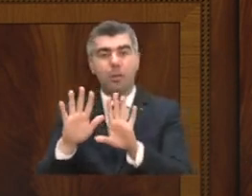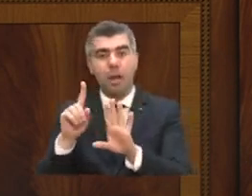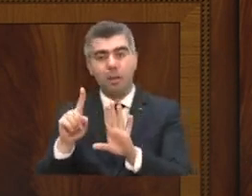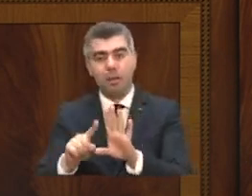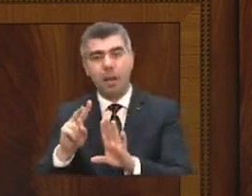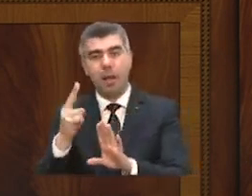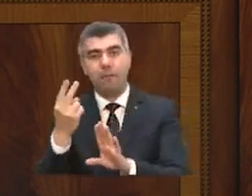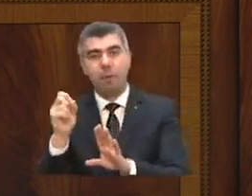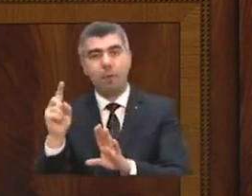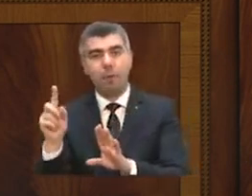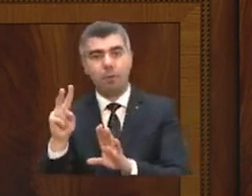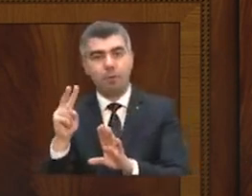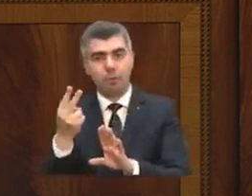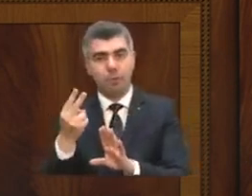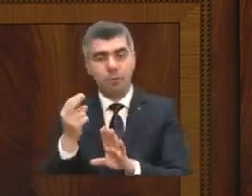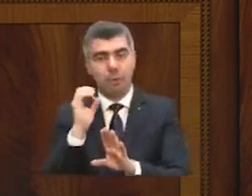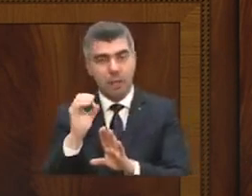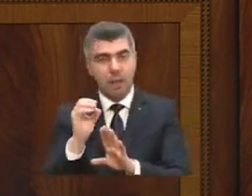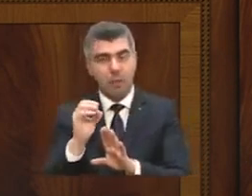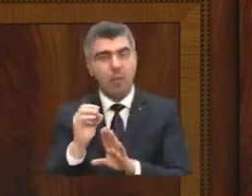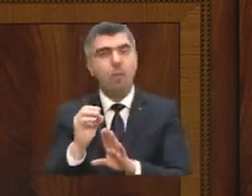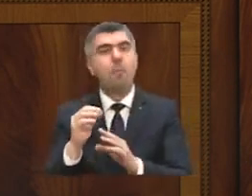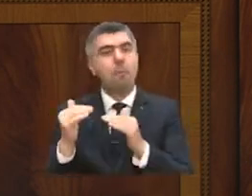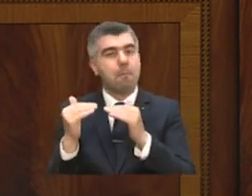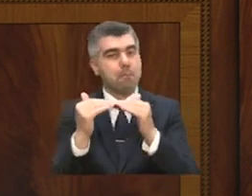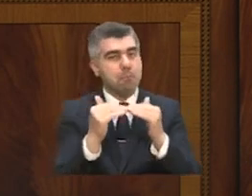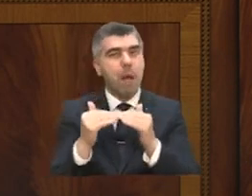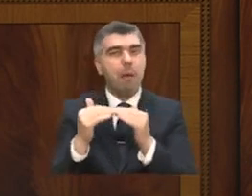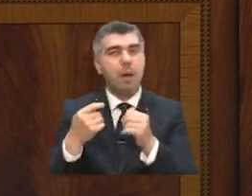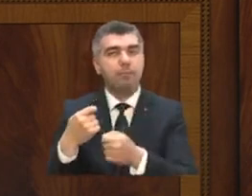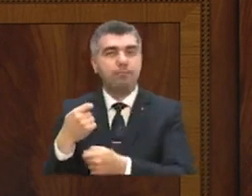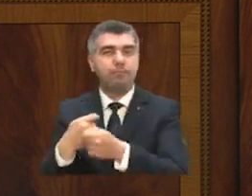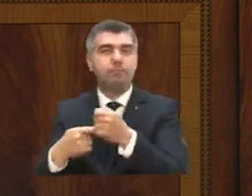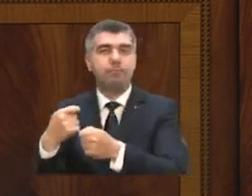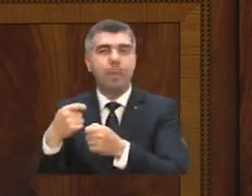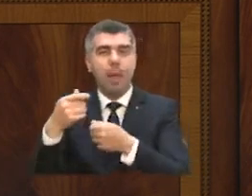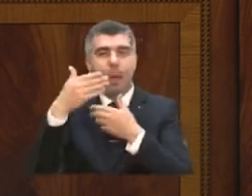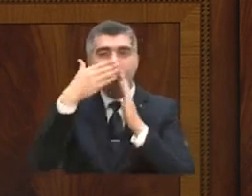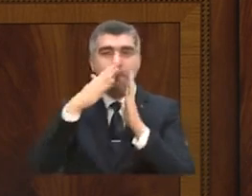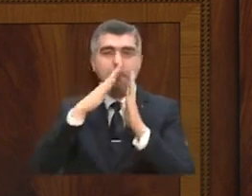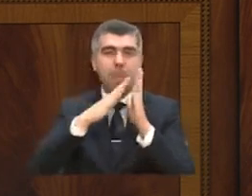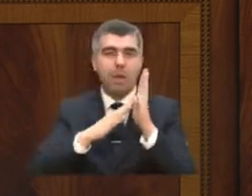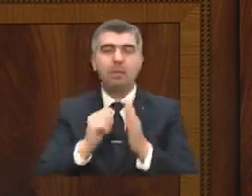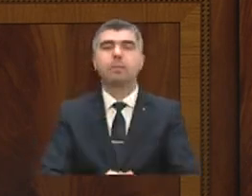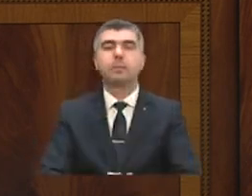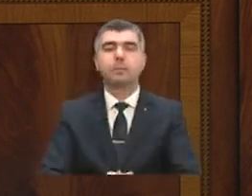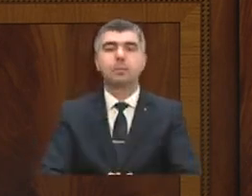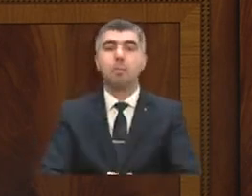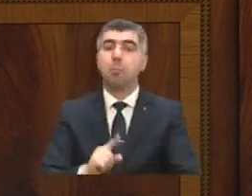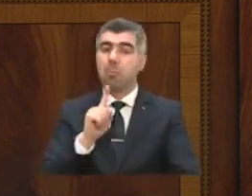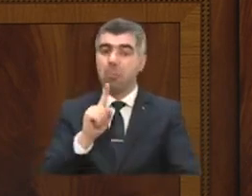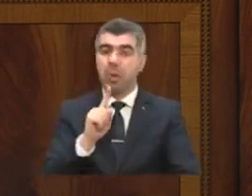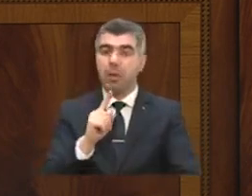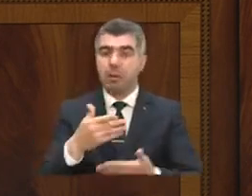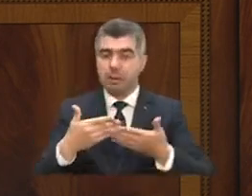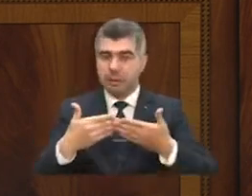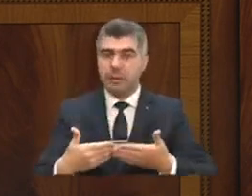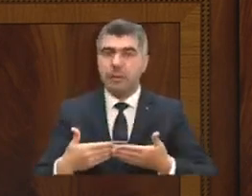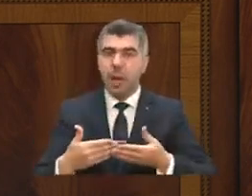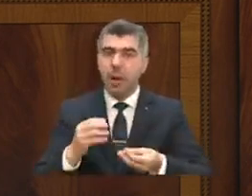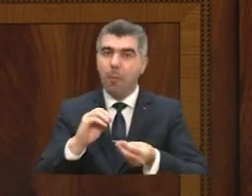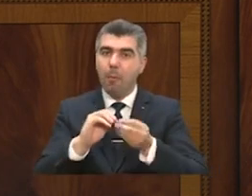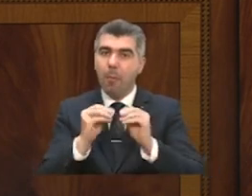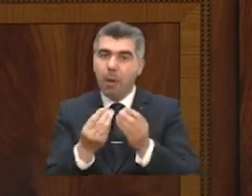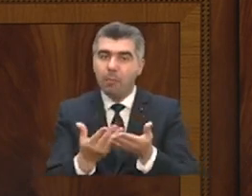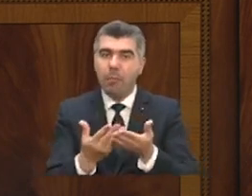2021 وكانت مواتية للاقتصاد الوطني. وفي ظل الوضعية المضطربة التي نعيشها وما رافقها